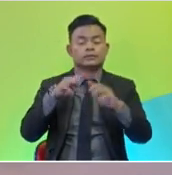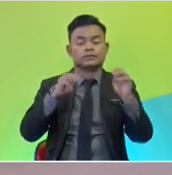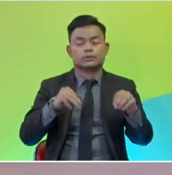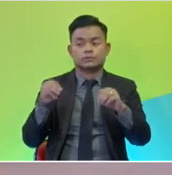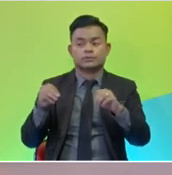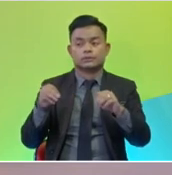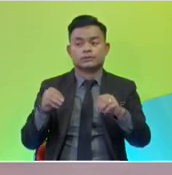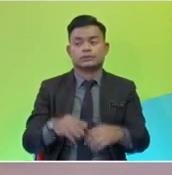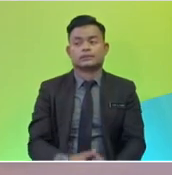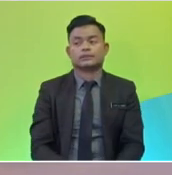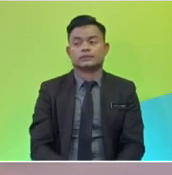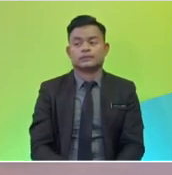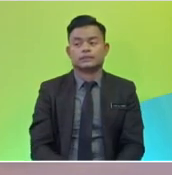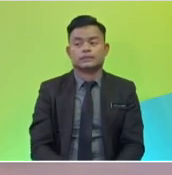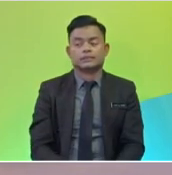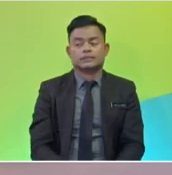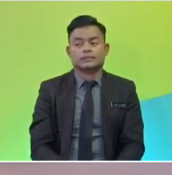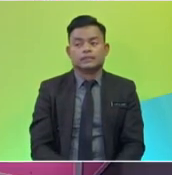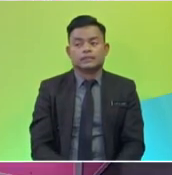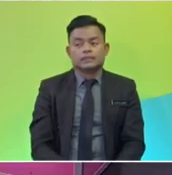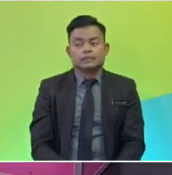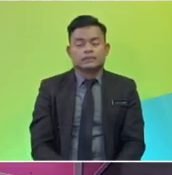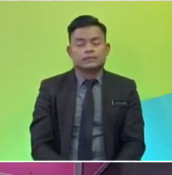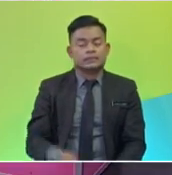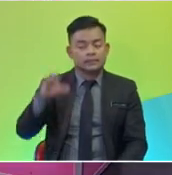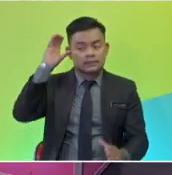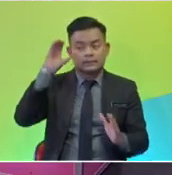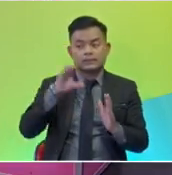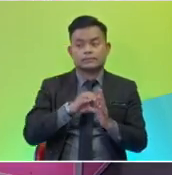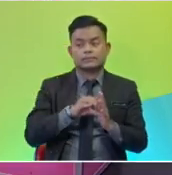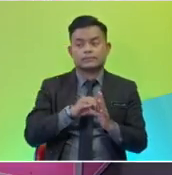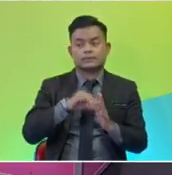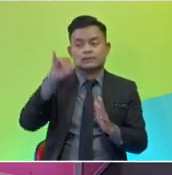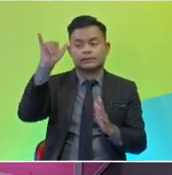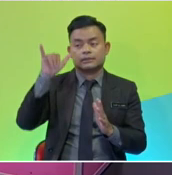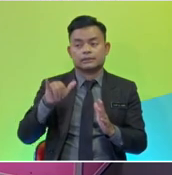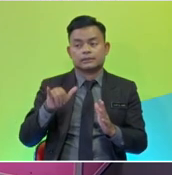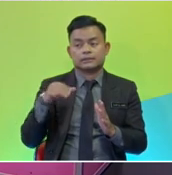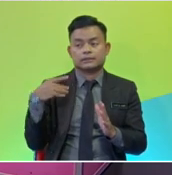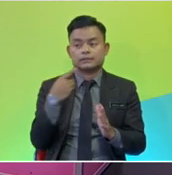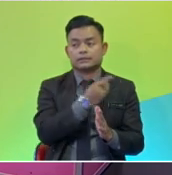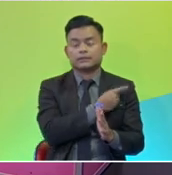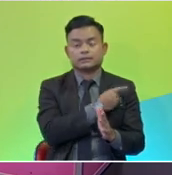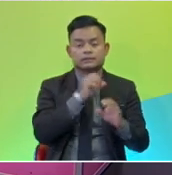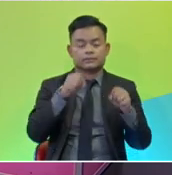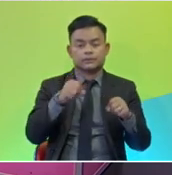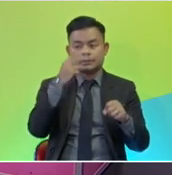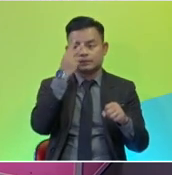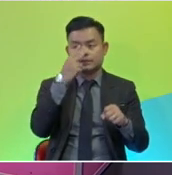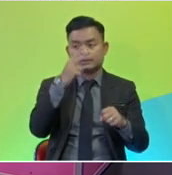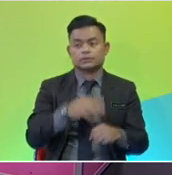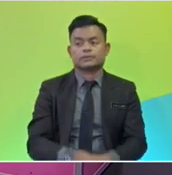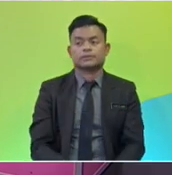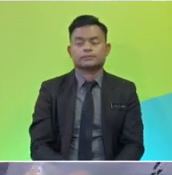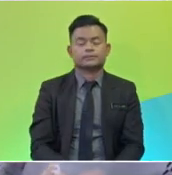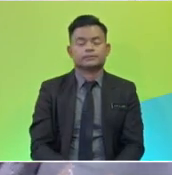apa ni gambar yang pertama Kalau boleh lihat Oke AB Bole boleh lihat dan murid di rumah boleh lihat okey